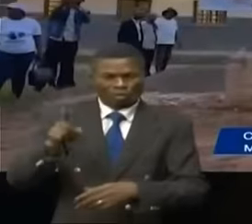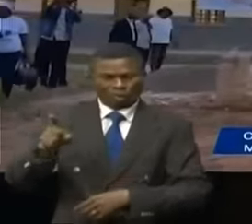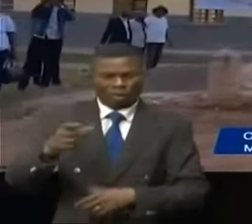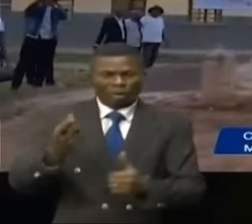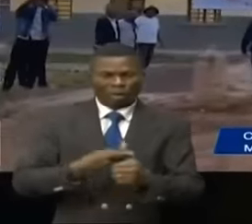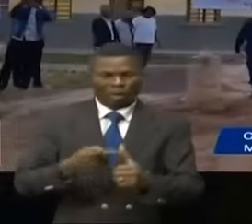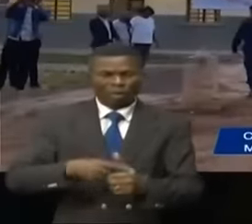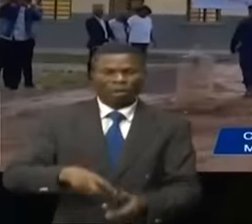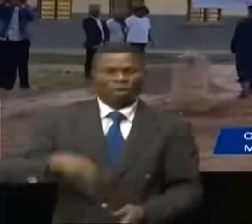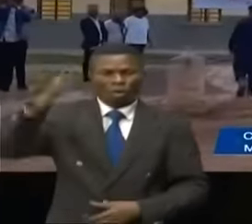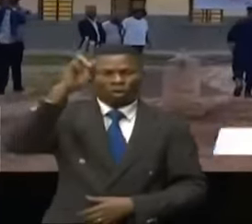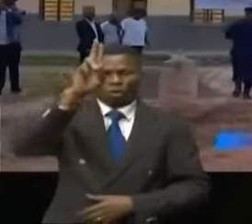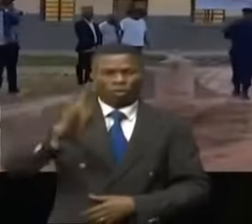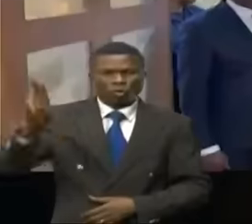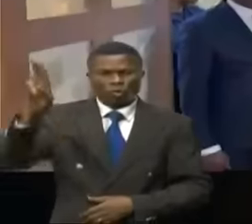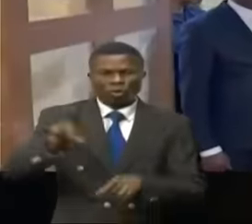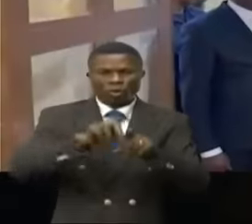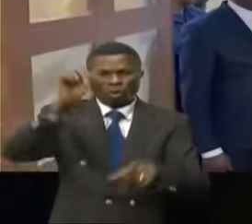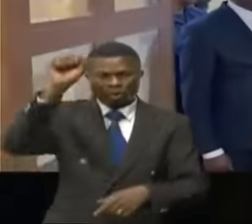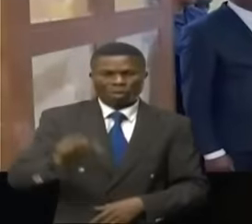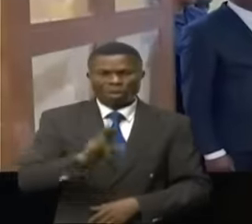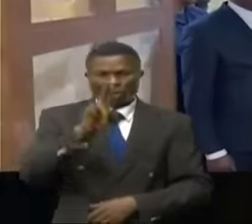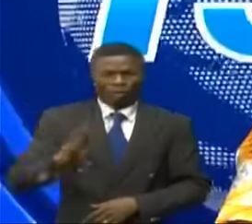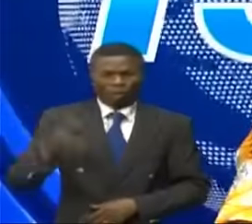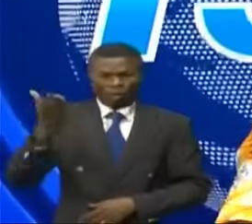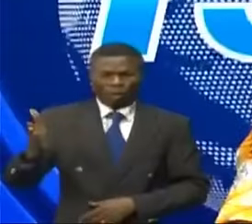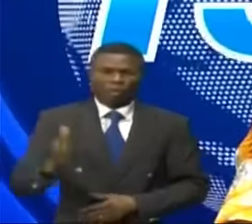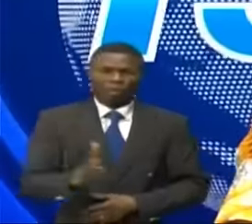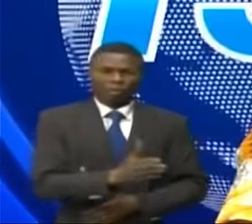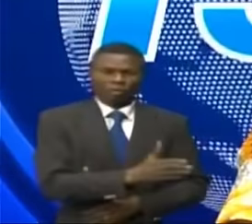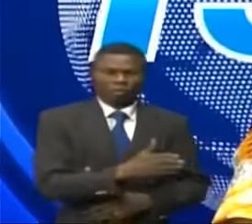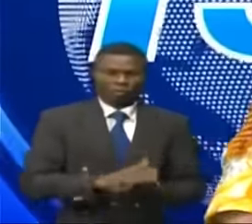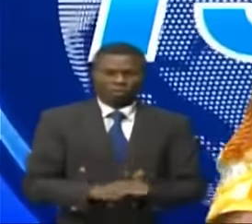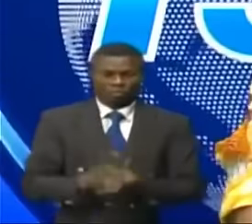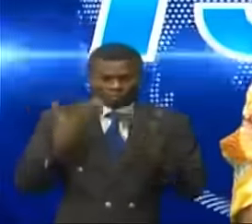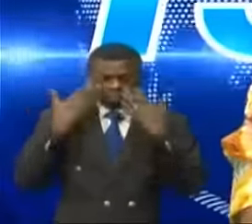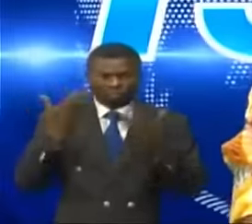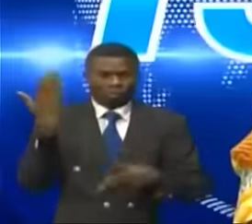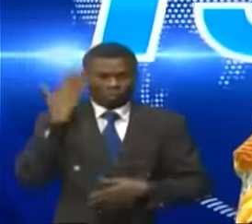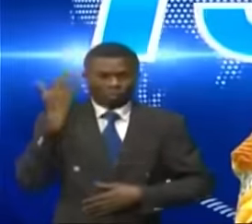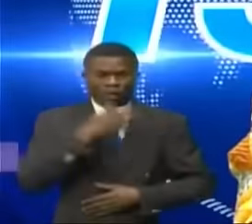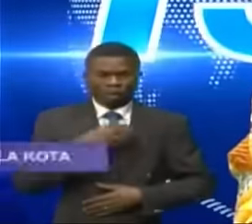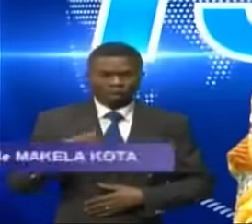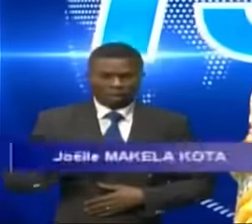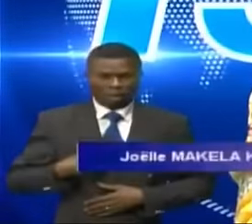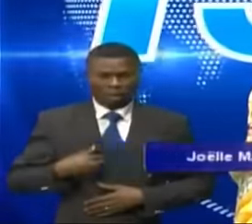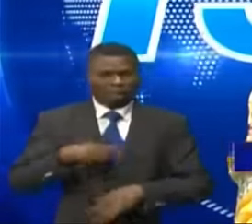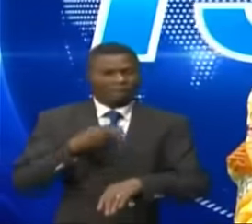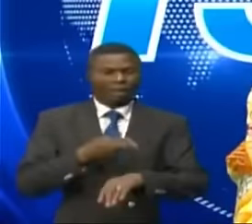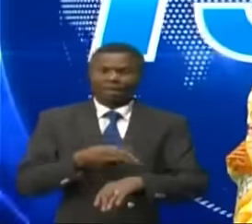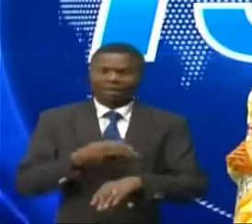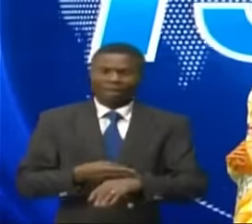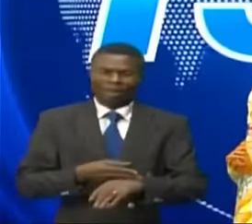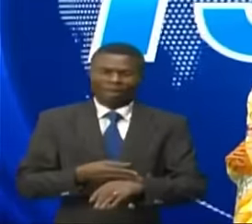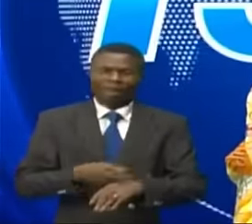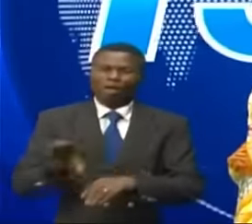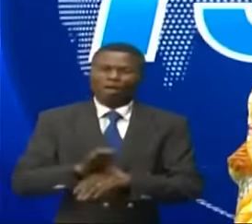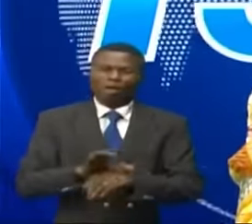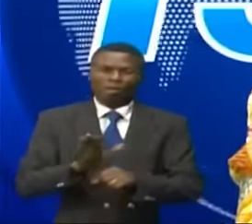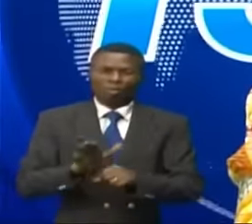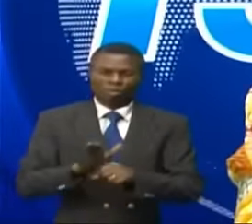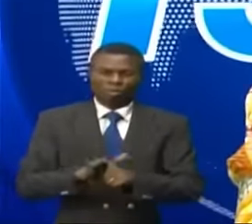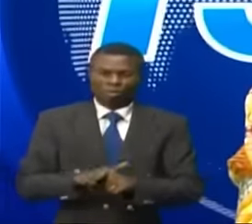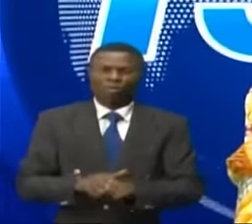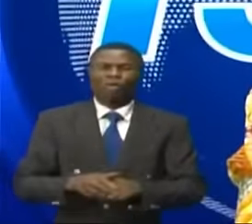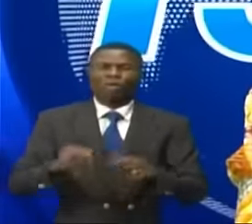notamment les Hautes-Huellées et Bas-Huellées. Voilà, madame, messieurs, nous cédons l'antenne au briefing